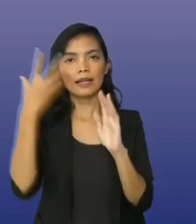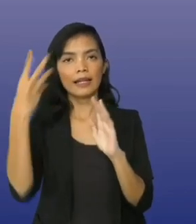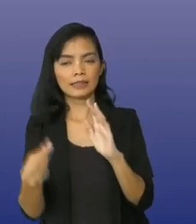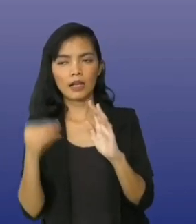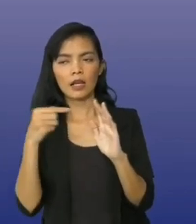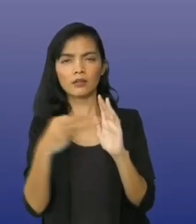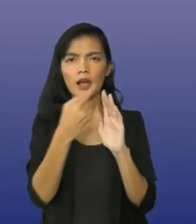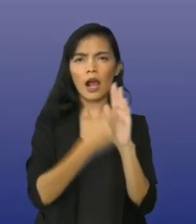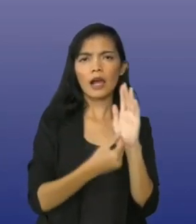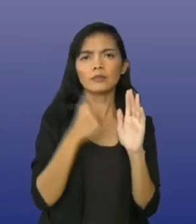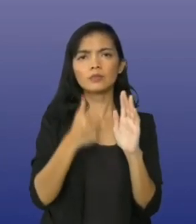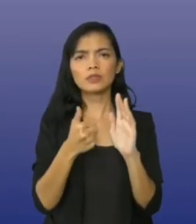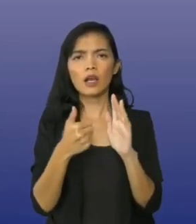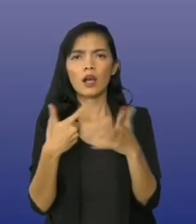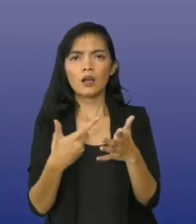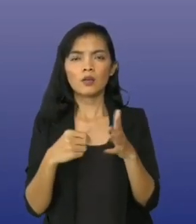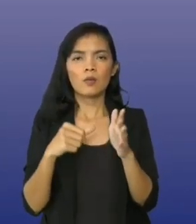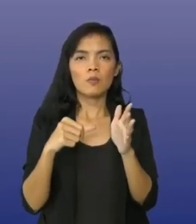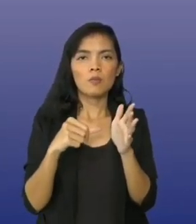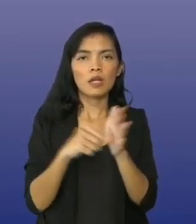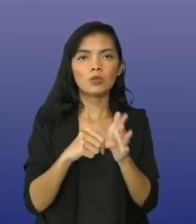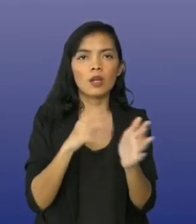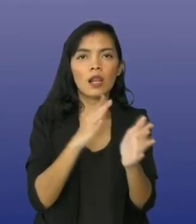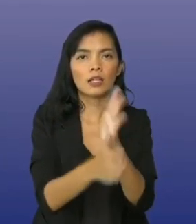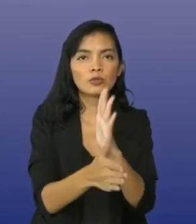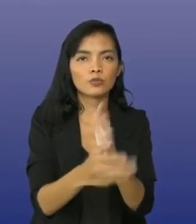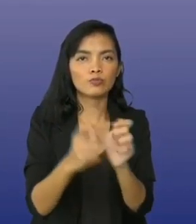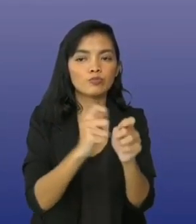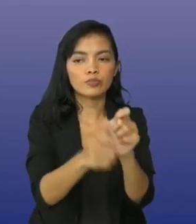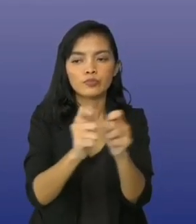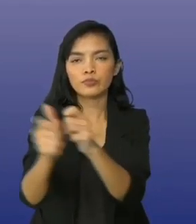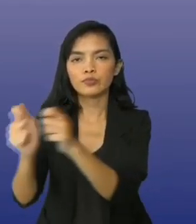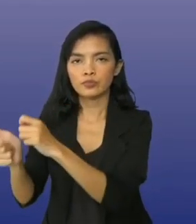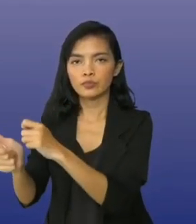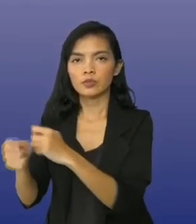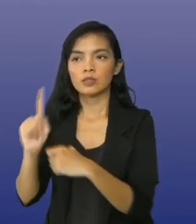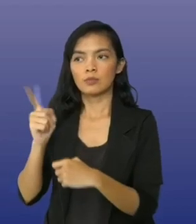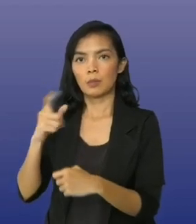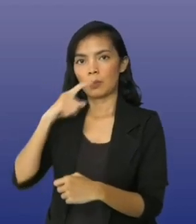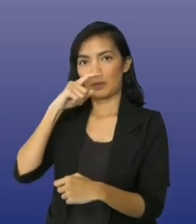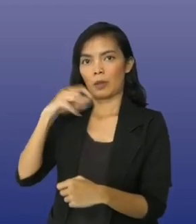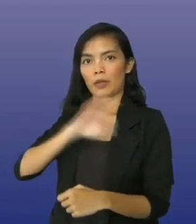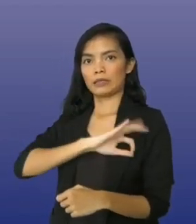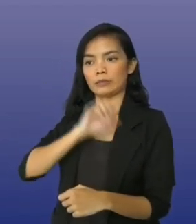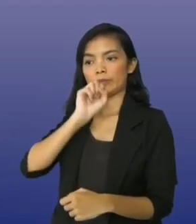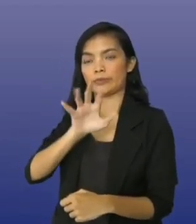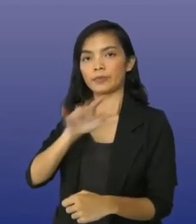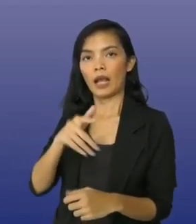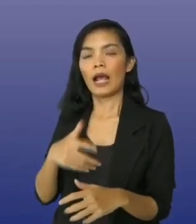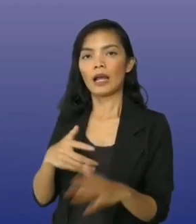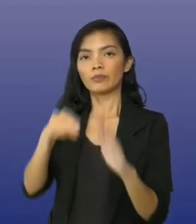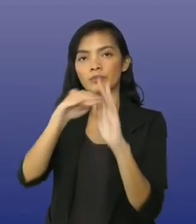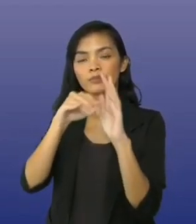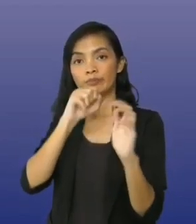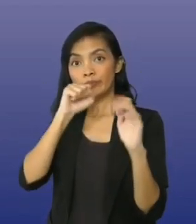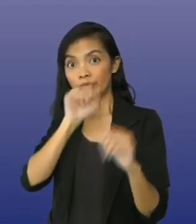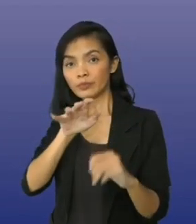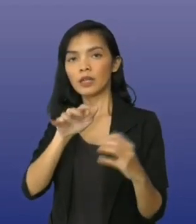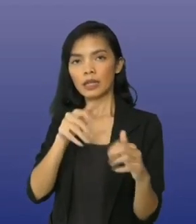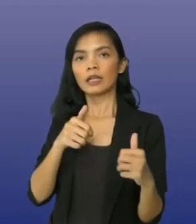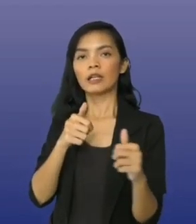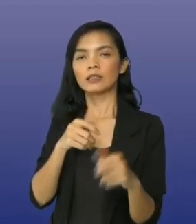digunakan untuk langsung tunai sesuai dengan arahan bapak presiden nah pada sore